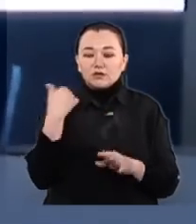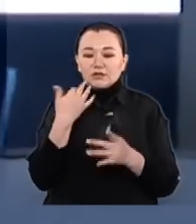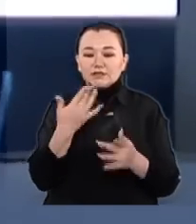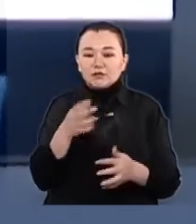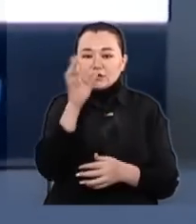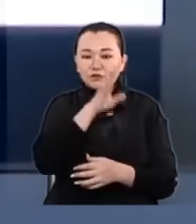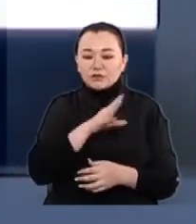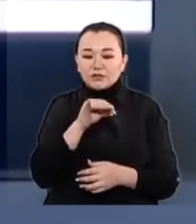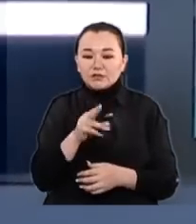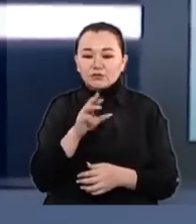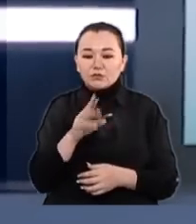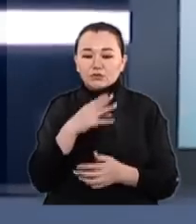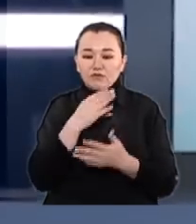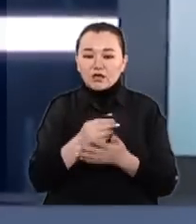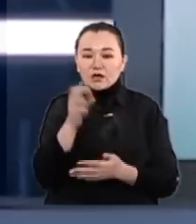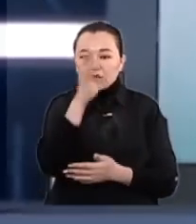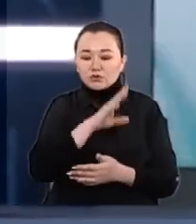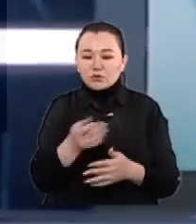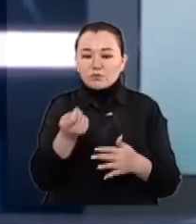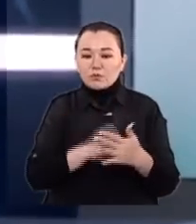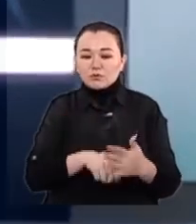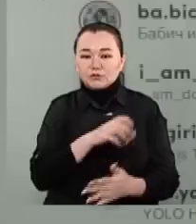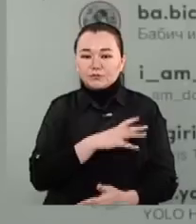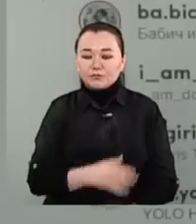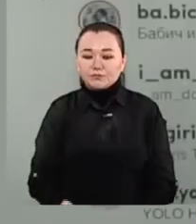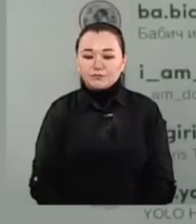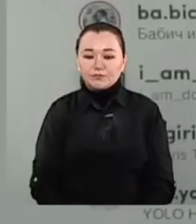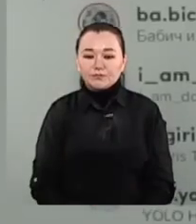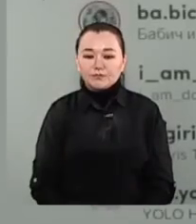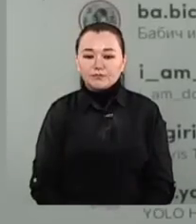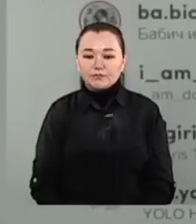мемлекет TikTok'ты өз елдерінде бұғаттаған еді.